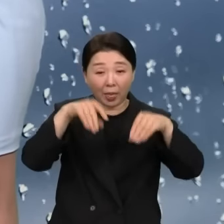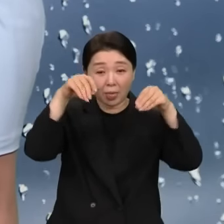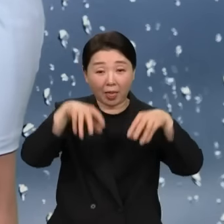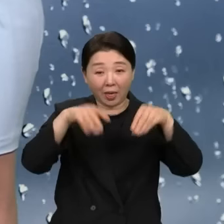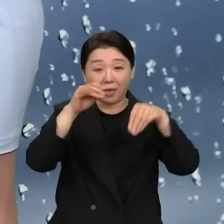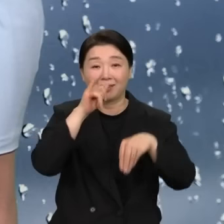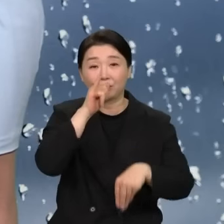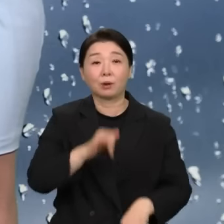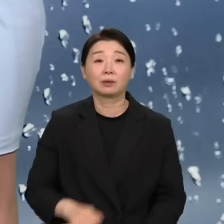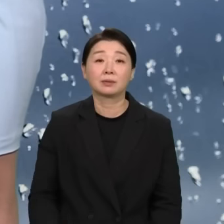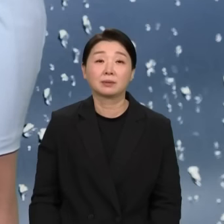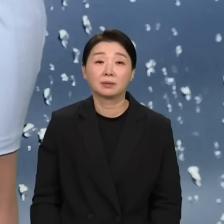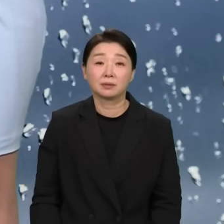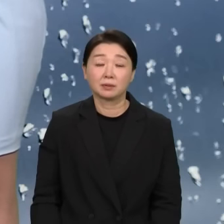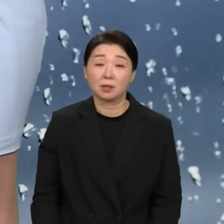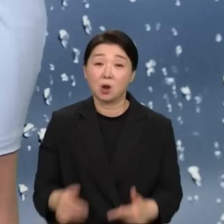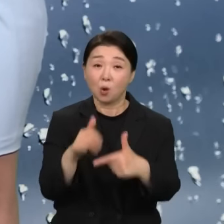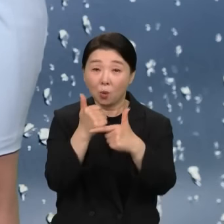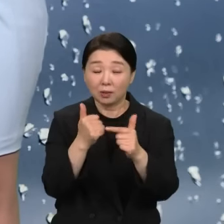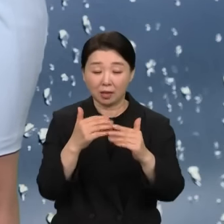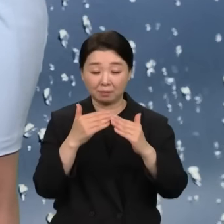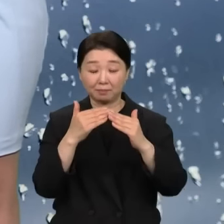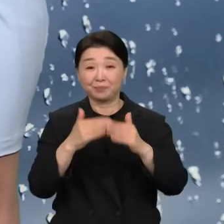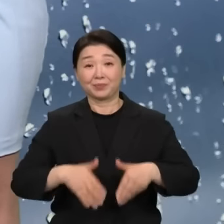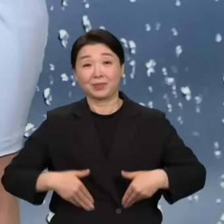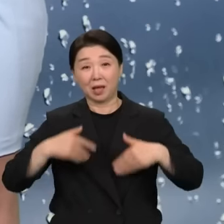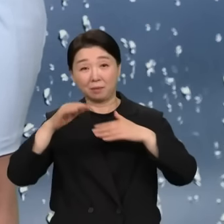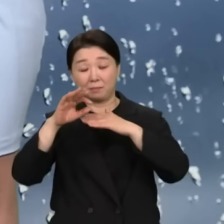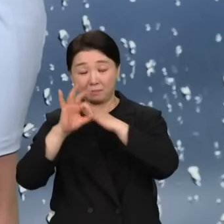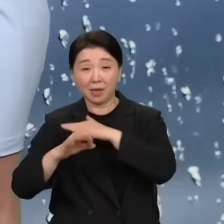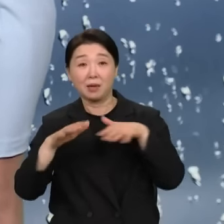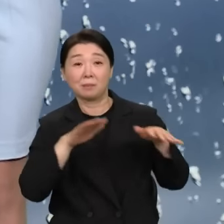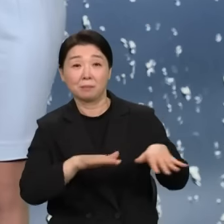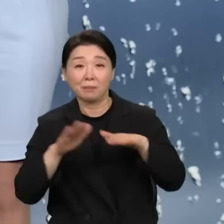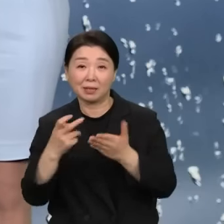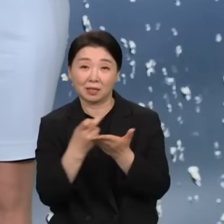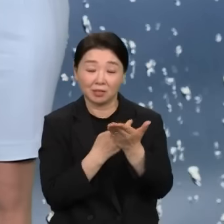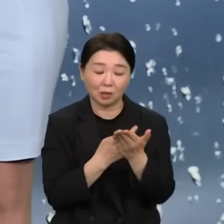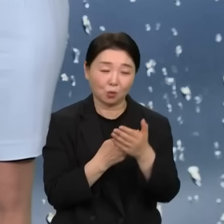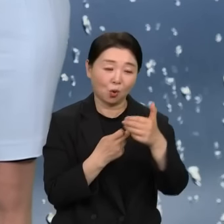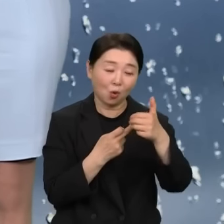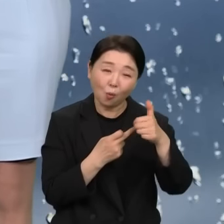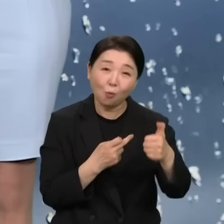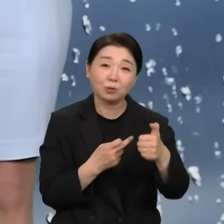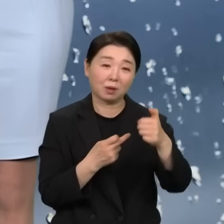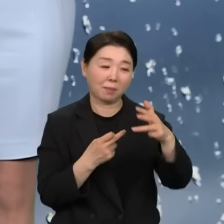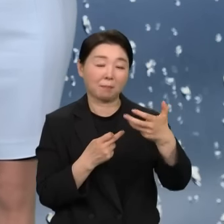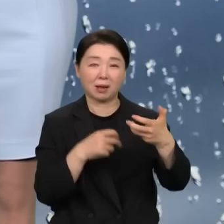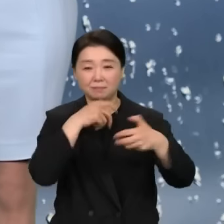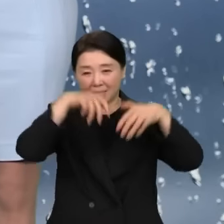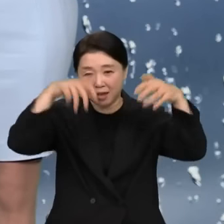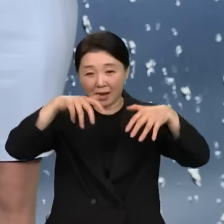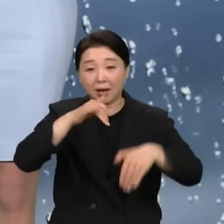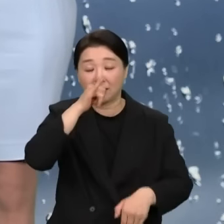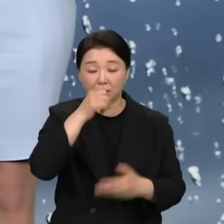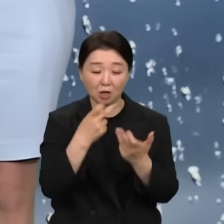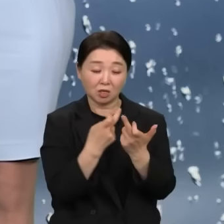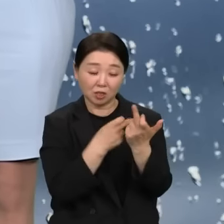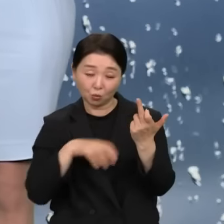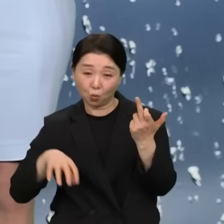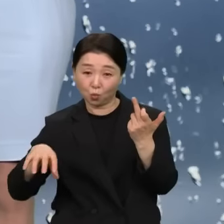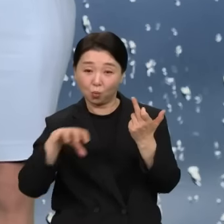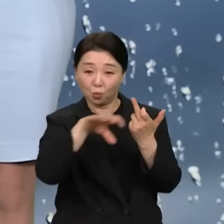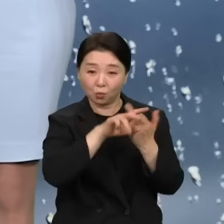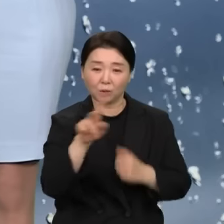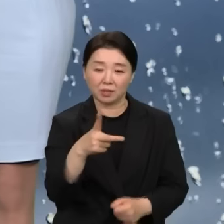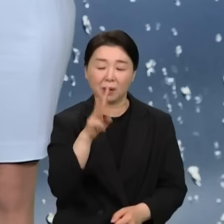이어지겠습니다. 호남과 남해안, 제주도에는 50에서 180mm가량의 많은 비가 예보됐는데요. 특히 제주 산지에는